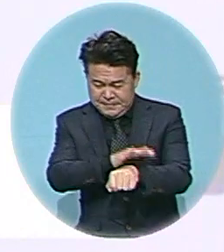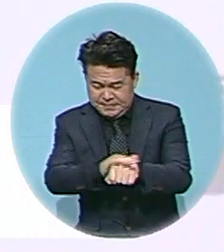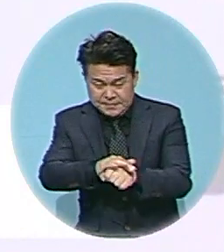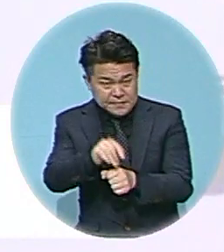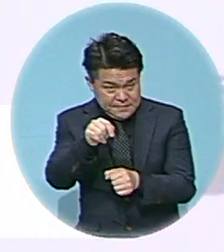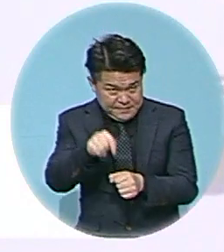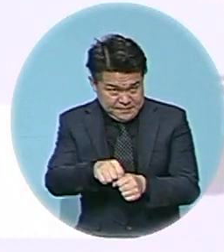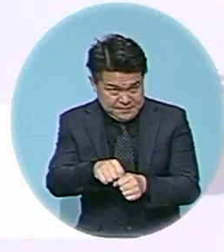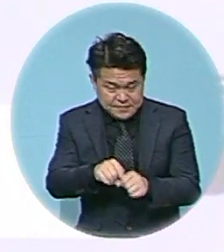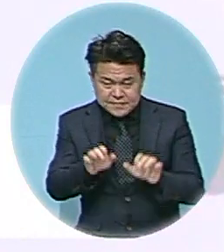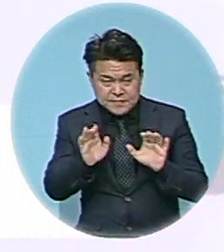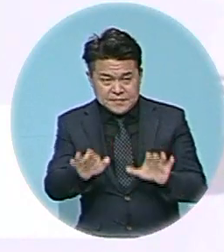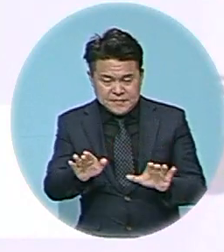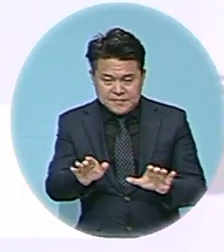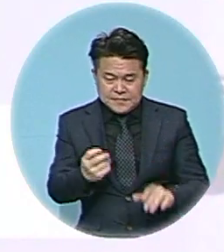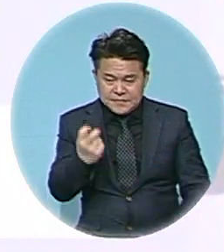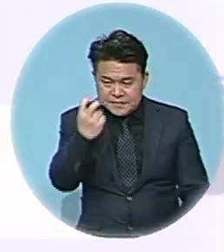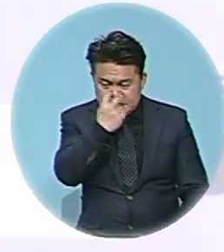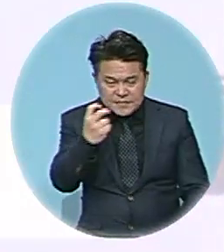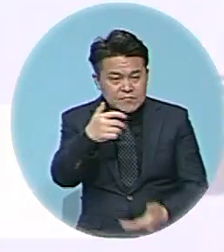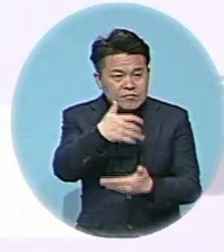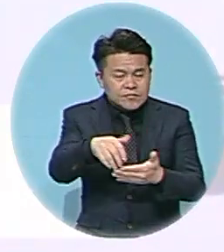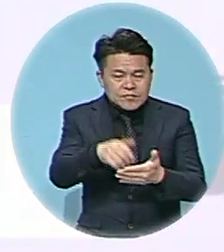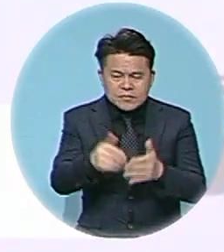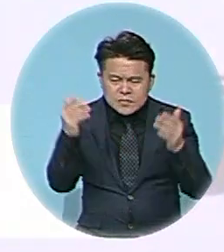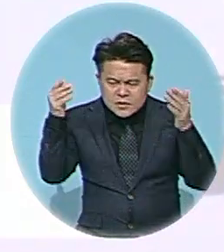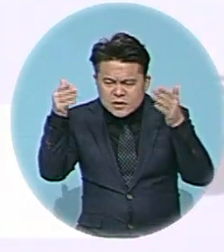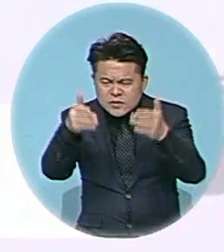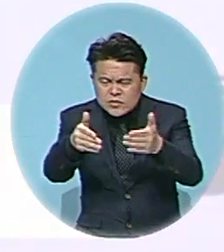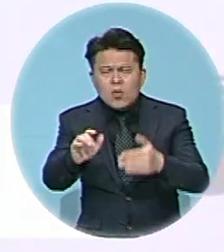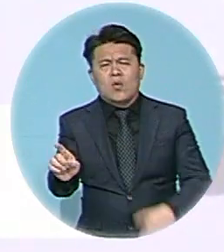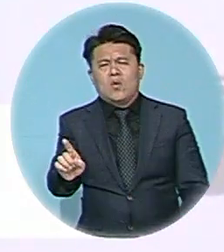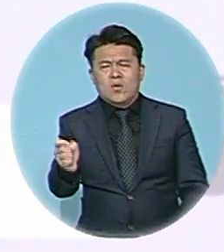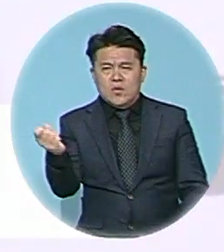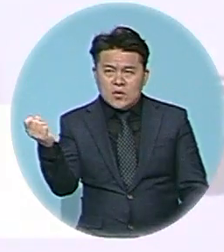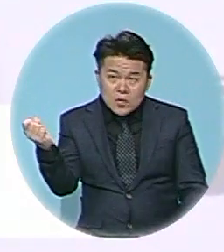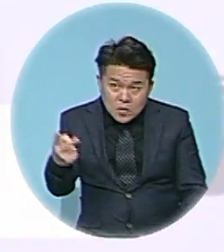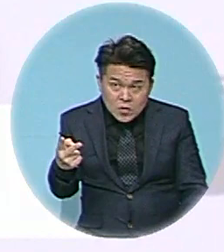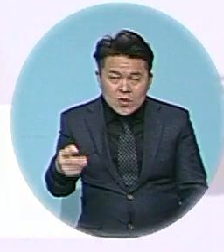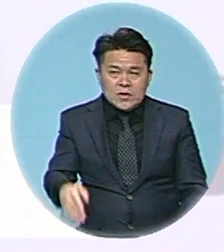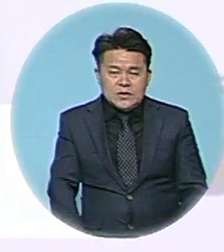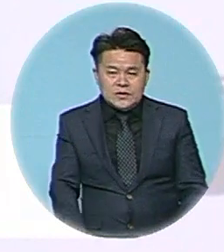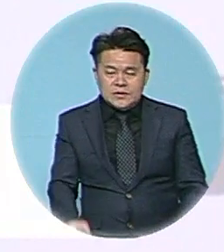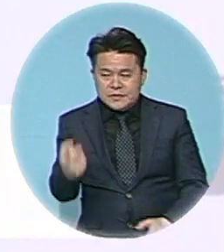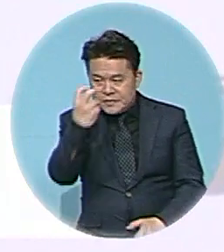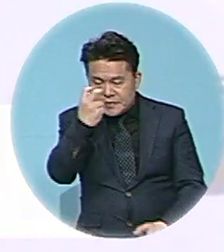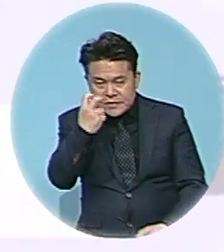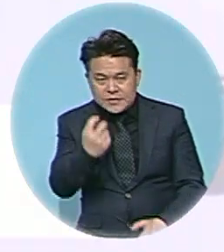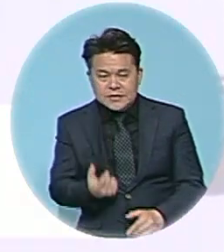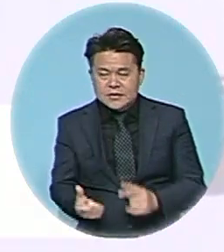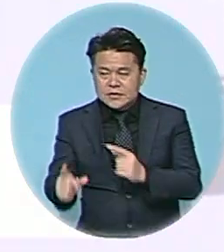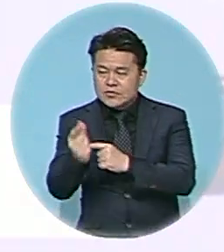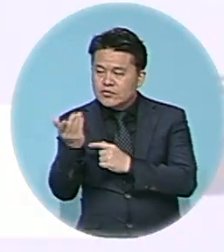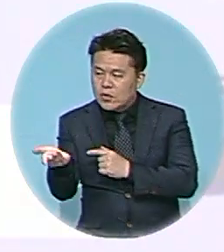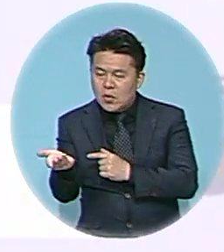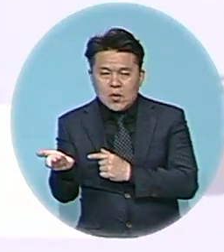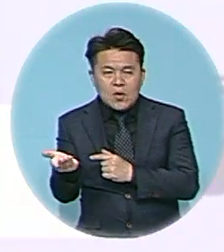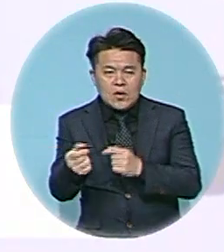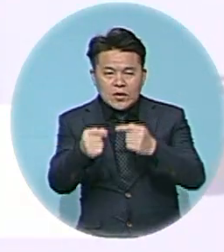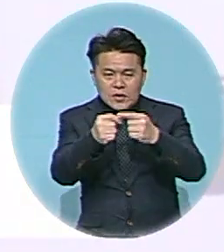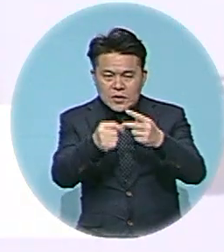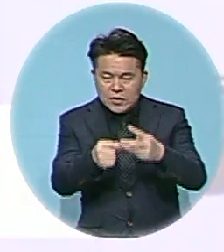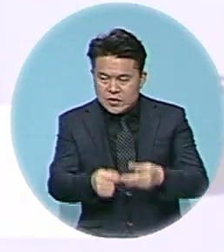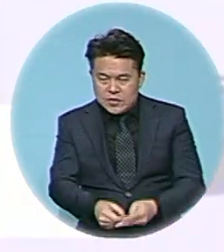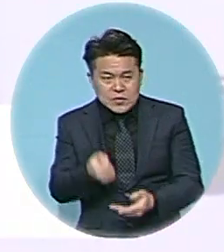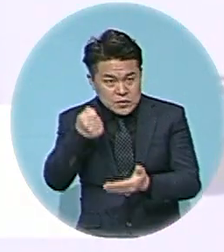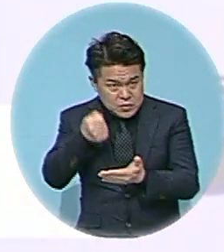위해서 늘어난 검사 물량을 어디에 집중할 것인지 그리고 어디에 검사를 더 제공할 우선순위를 둘